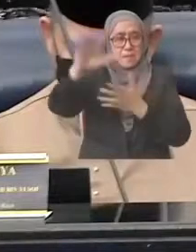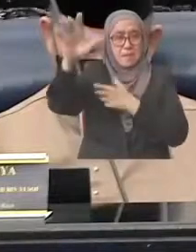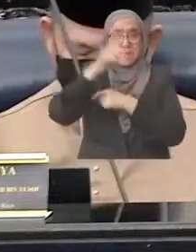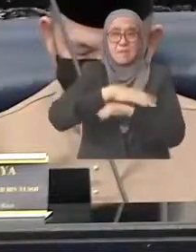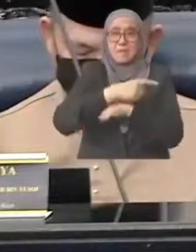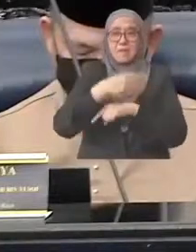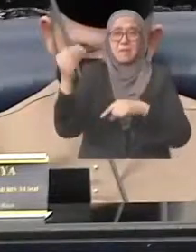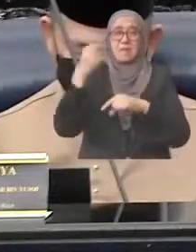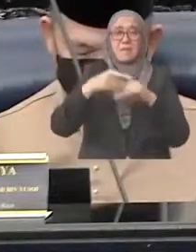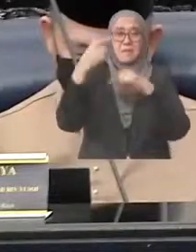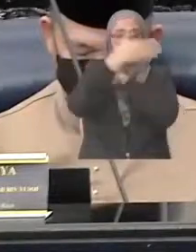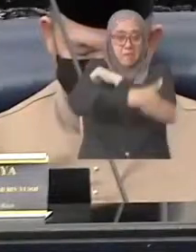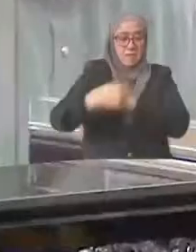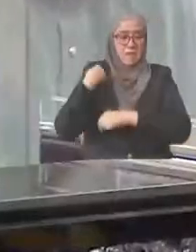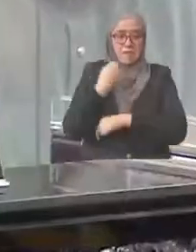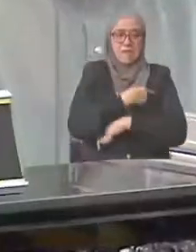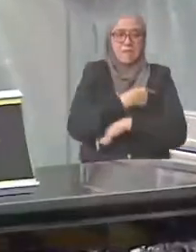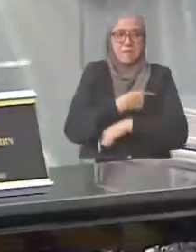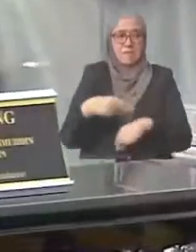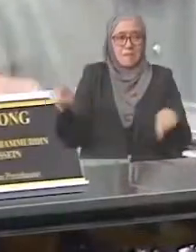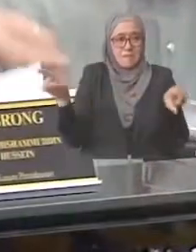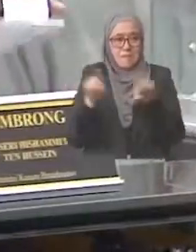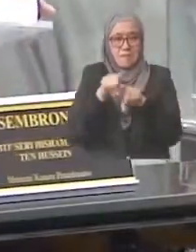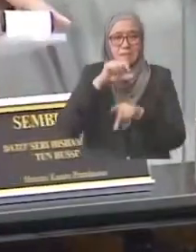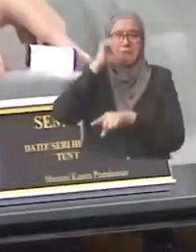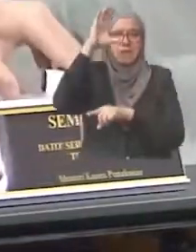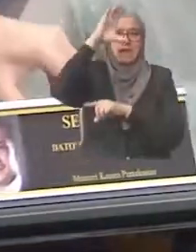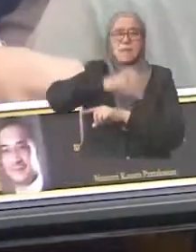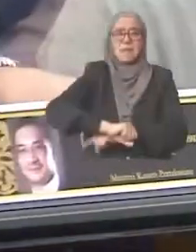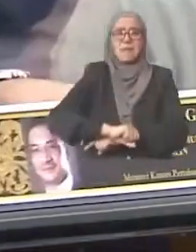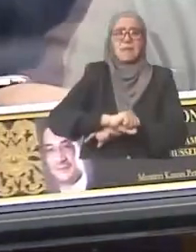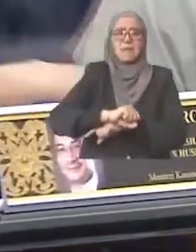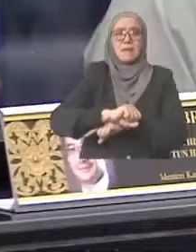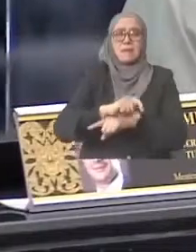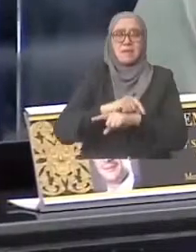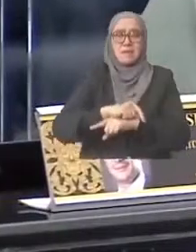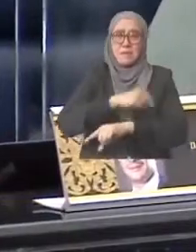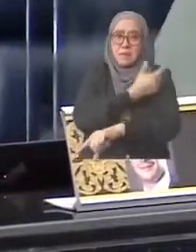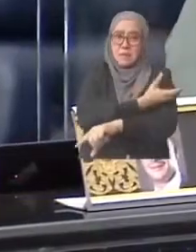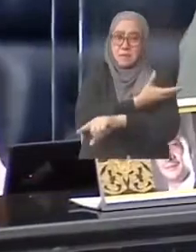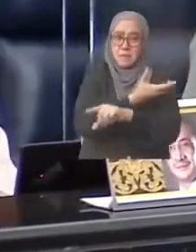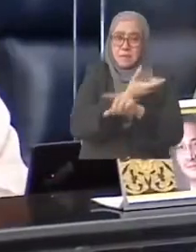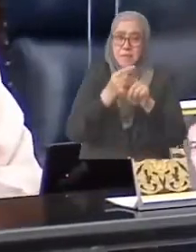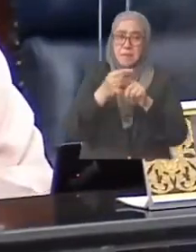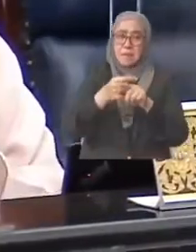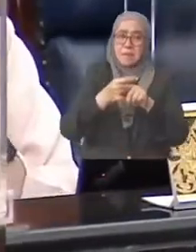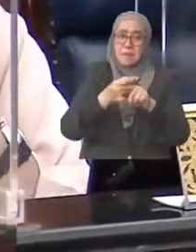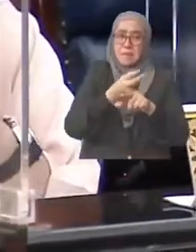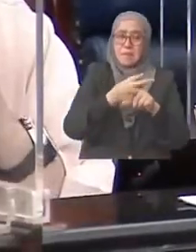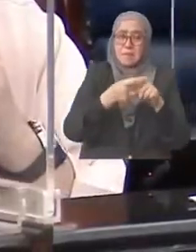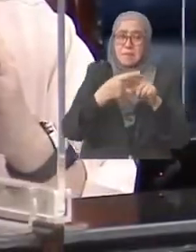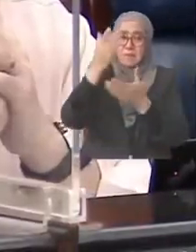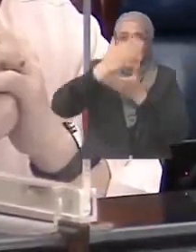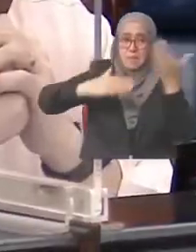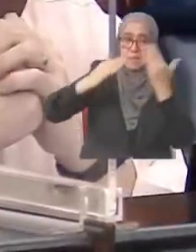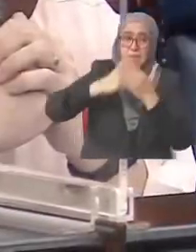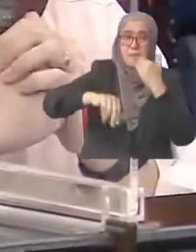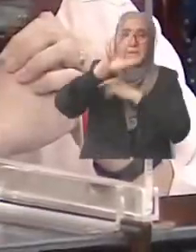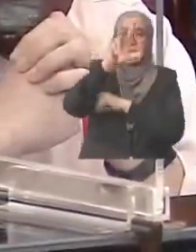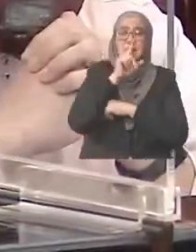terkecuali dengan tempias gelombang ketiga sehingga mengakibatkan keseharian pernah Mencegah lebih 24.000